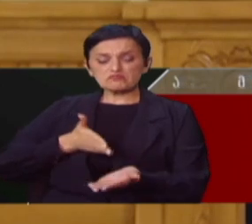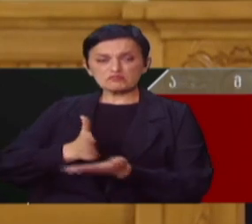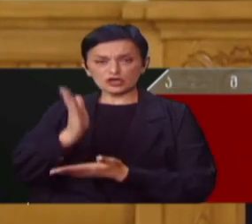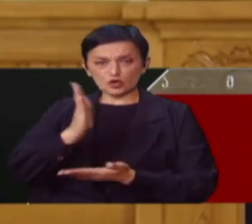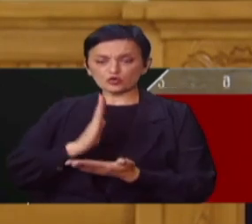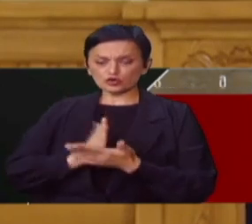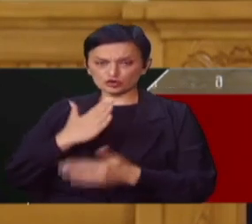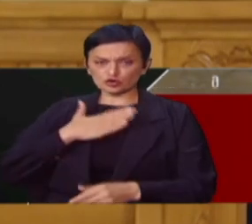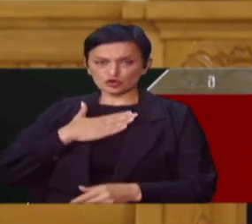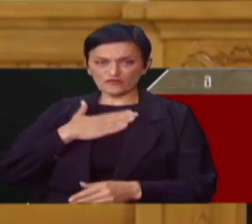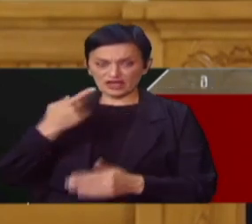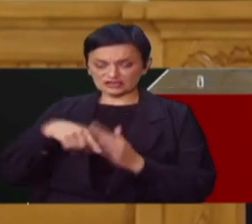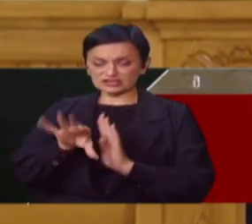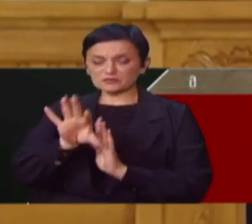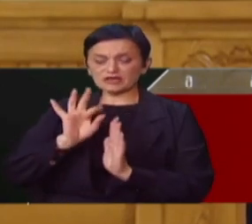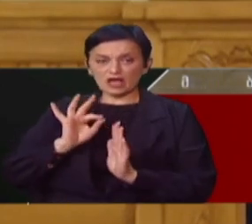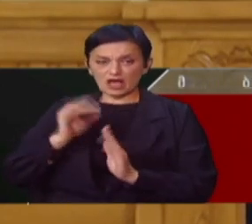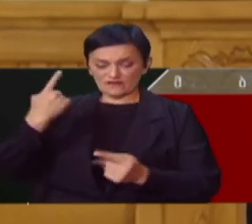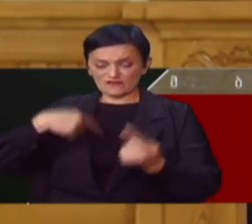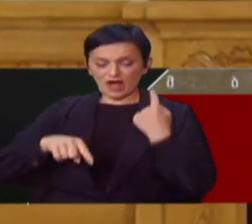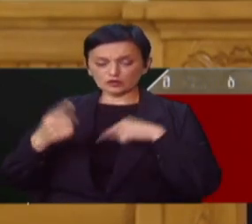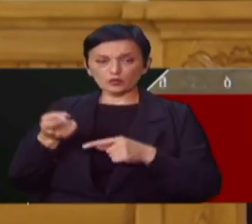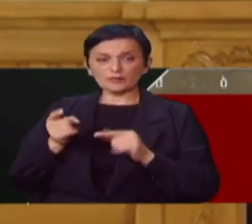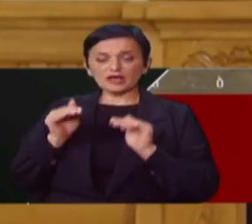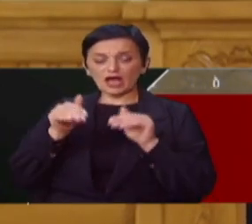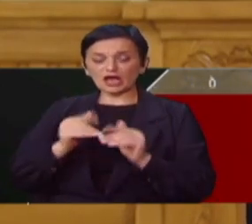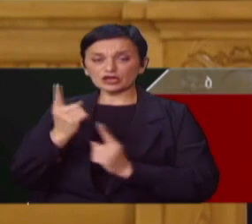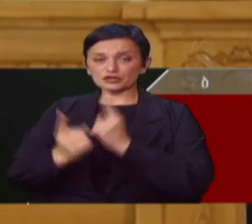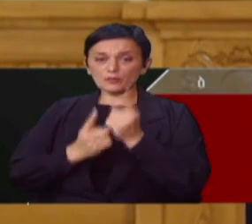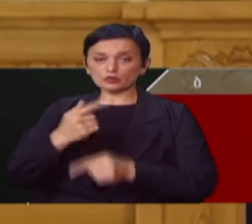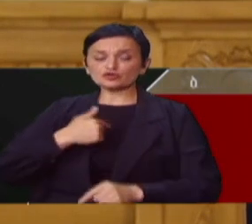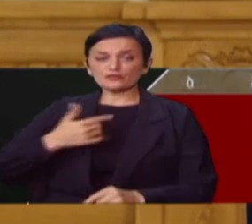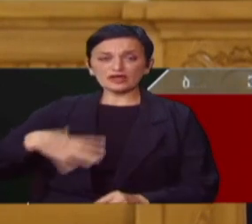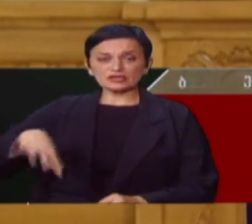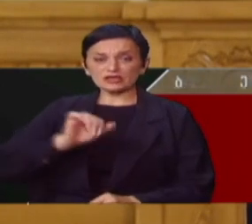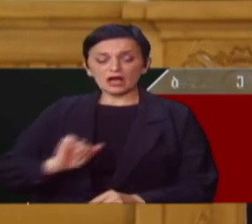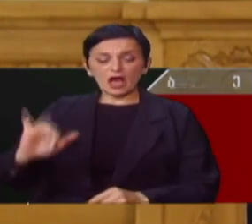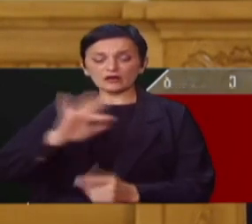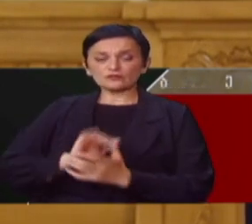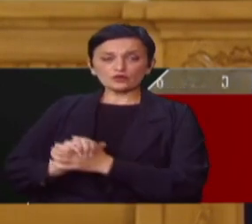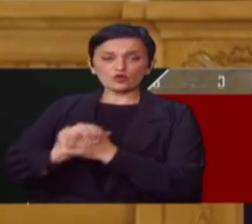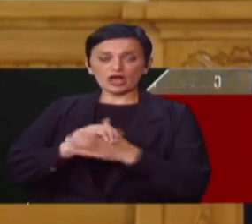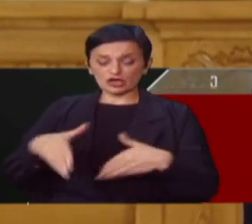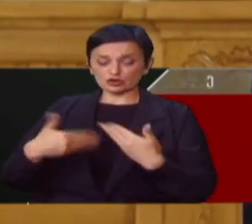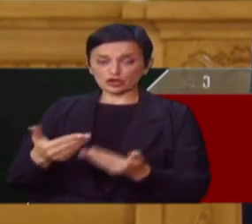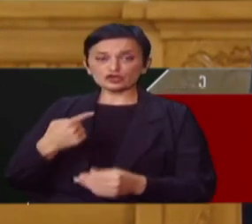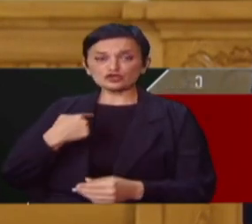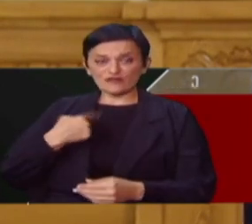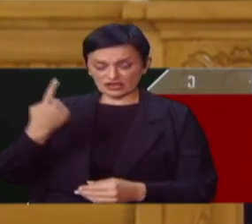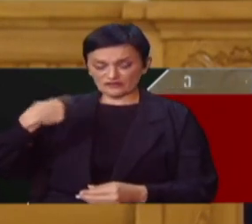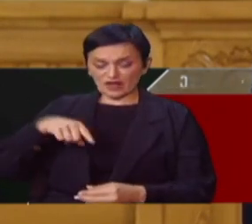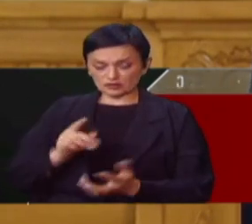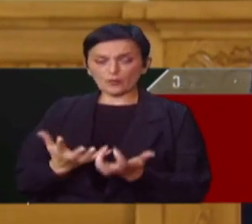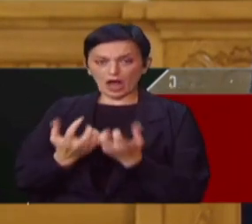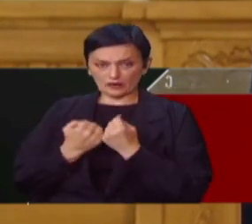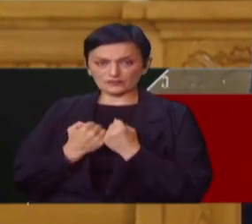ასევე ჩვენს მიერ აღებულ ვალდებულებებში, რომელიც ეხება რეფორმირებას ჩვენი ქვეყნის ევროკავშირის წინაშე. ჩვენ ეს ვალდებულება ავიღეთ